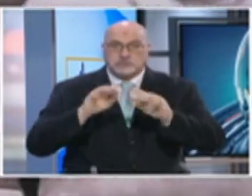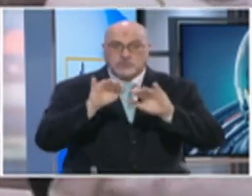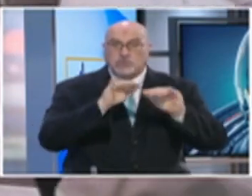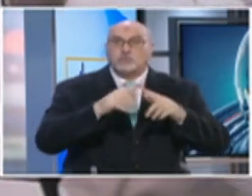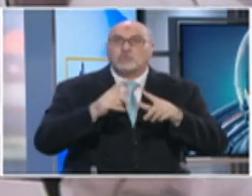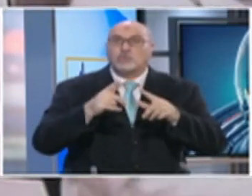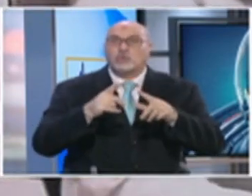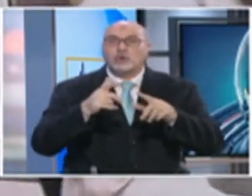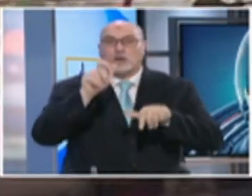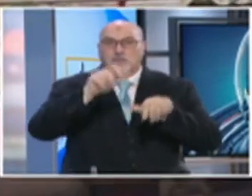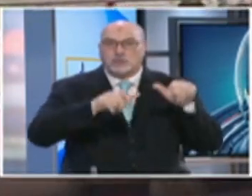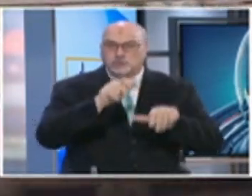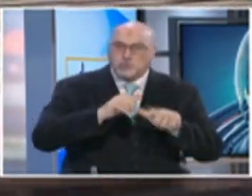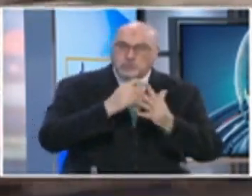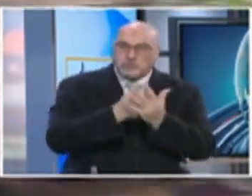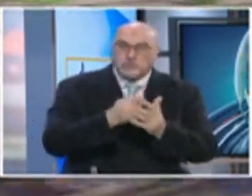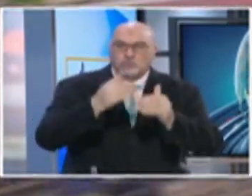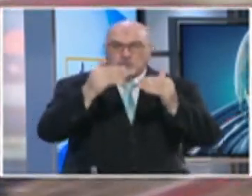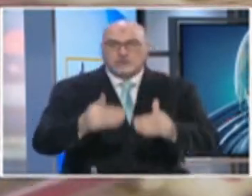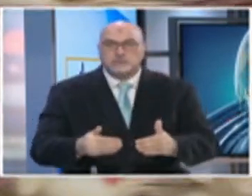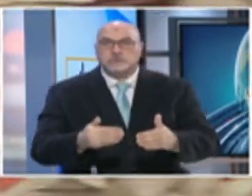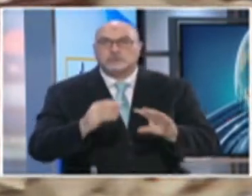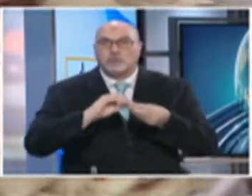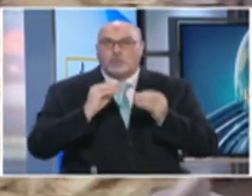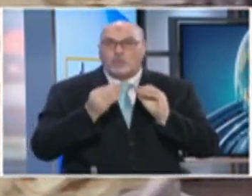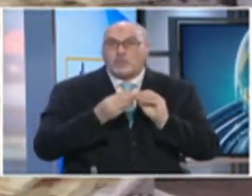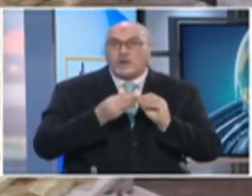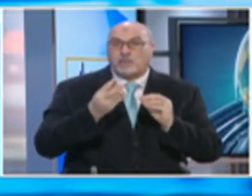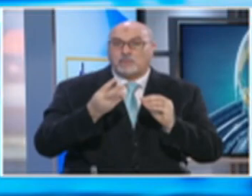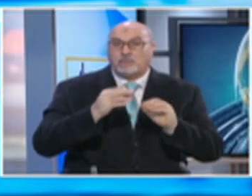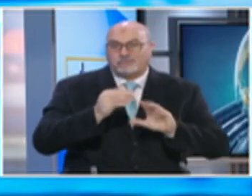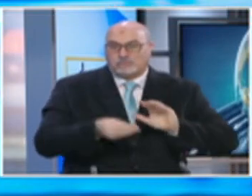في متناول المواطن للحد من هاجس المضاربة.